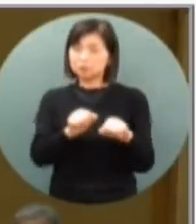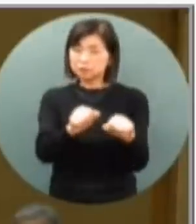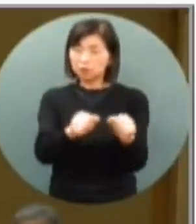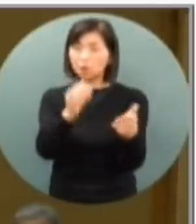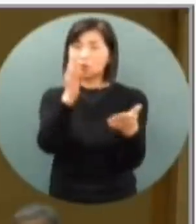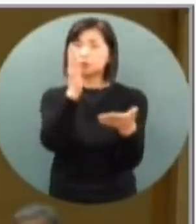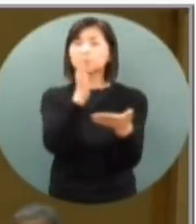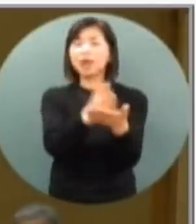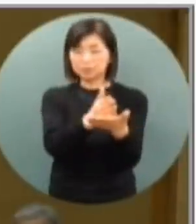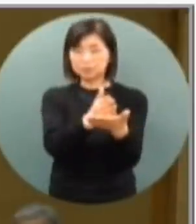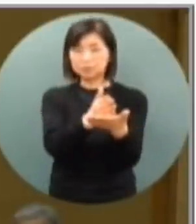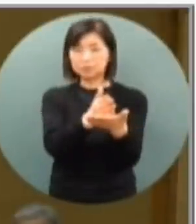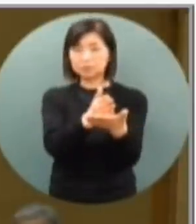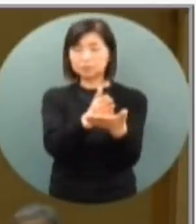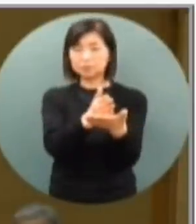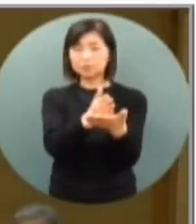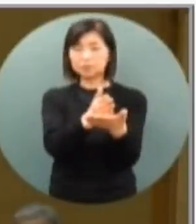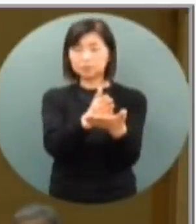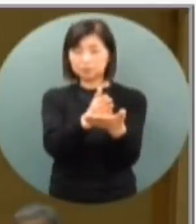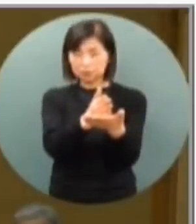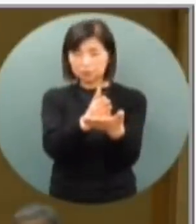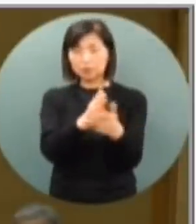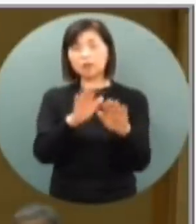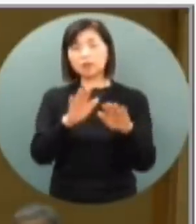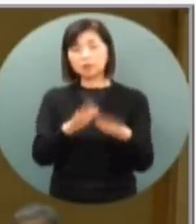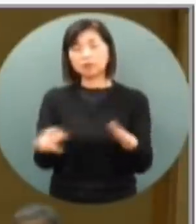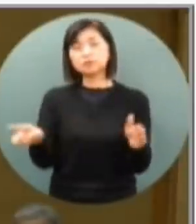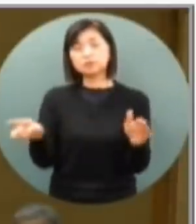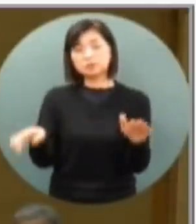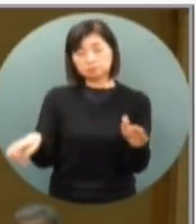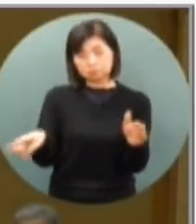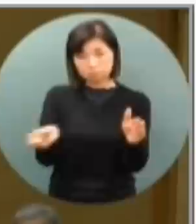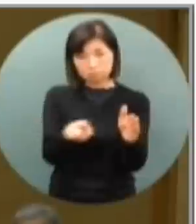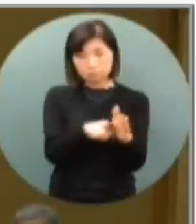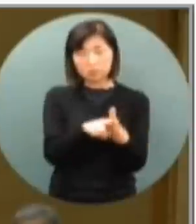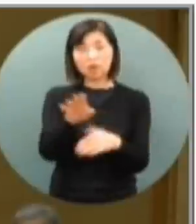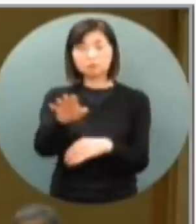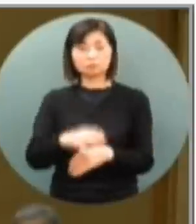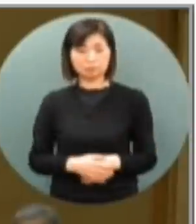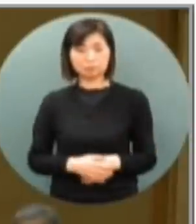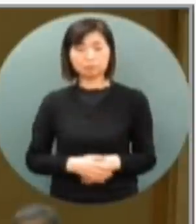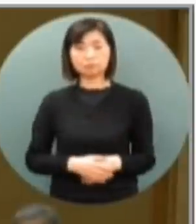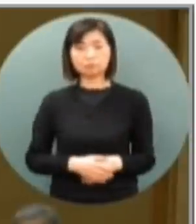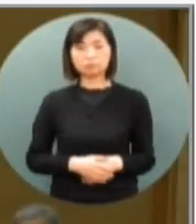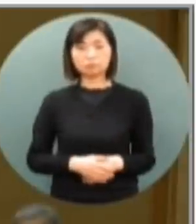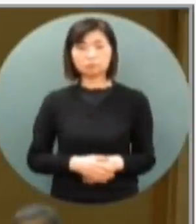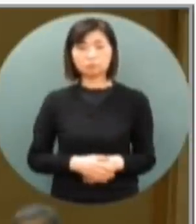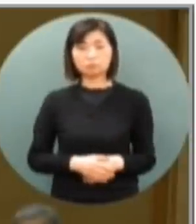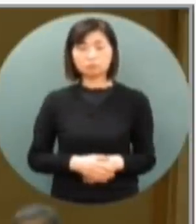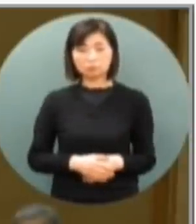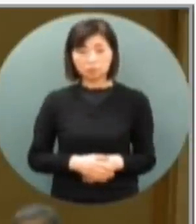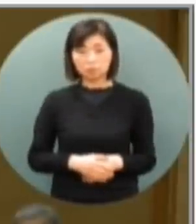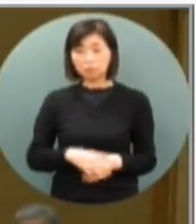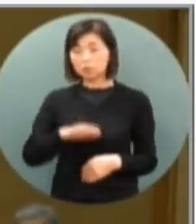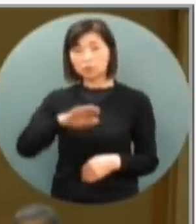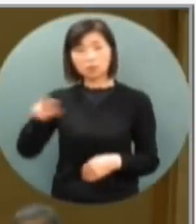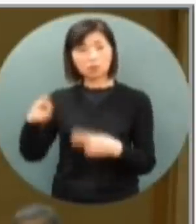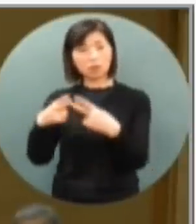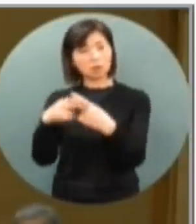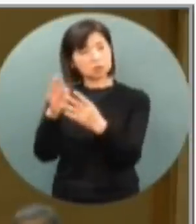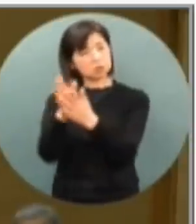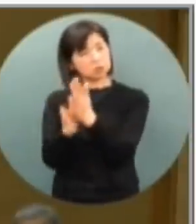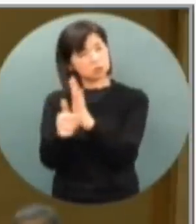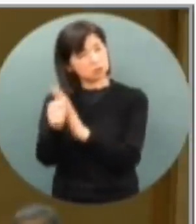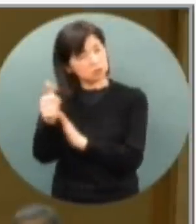案されて、まあ、現在に至っている。私その中にあっても平井知事が求めたかどうか分